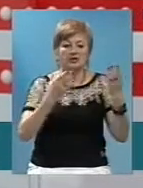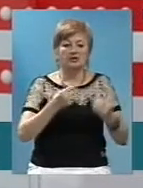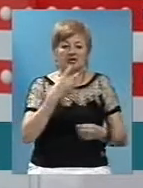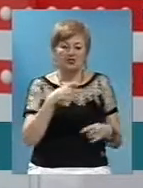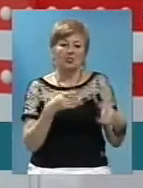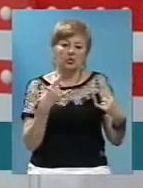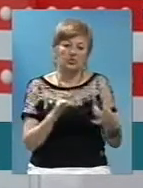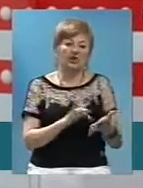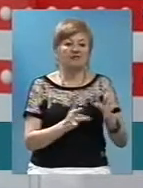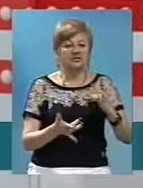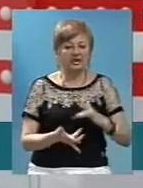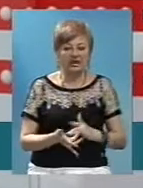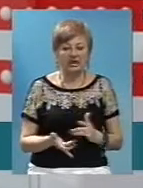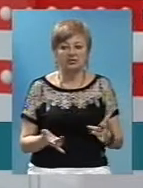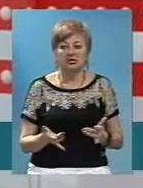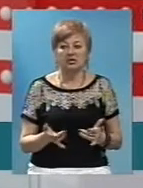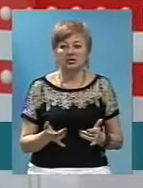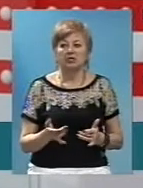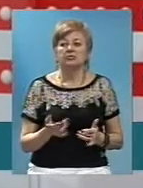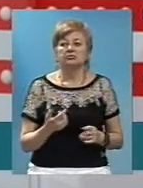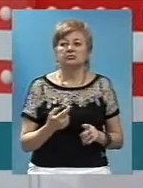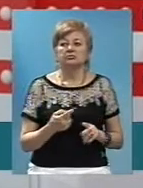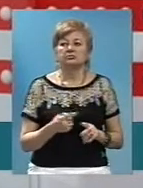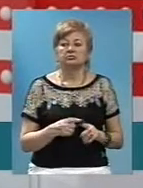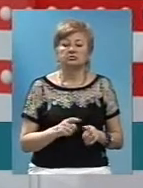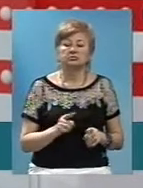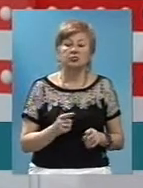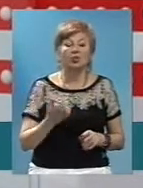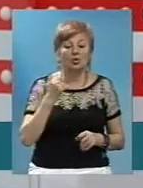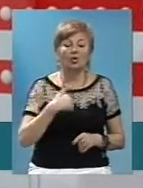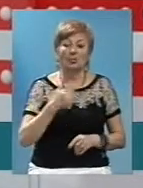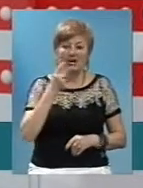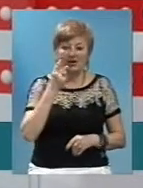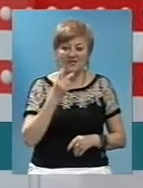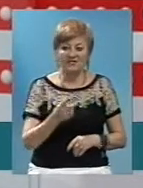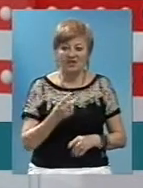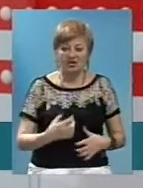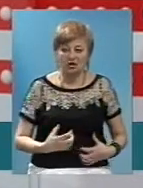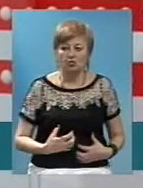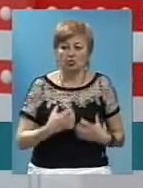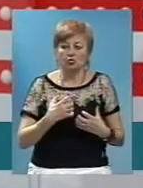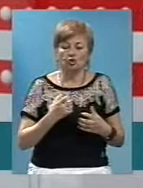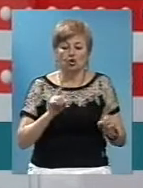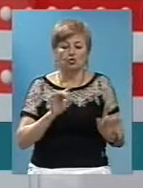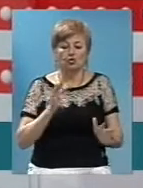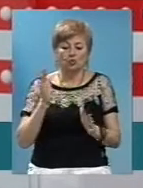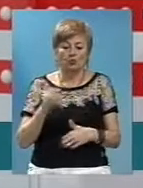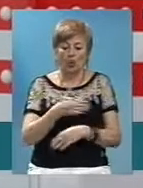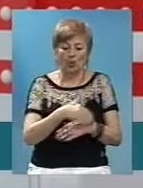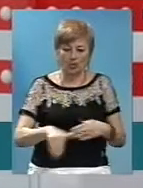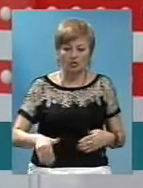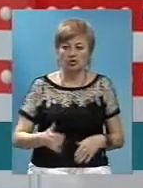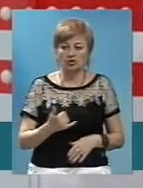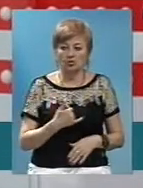телебаченні, в інтернеті фронтові зведення, коли ми бачимо той жах, який твориться на наших вулицях,